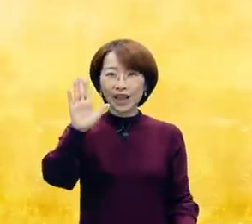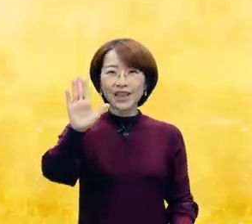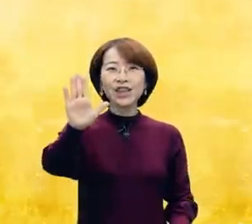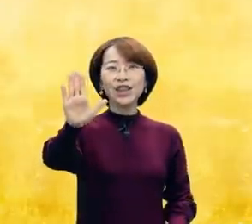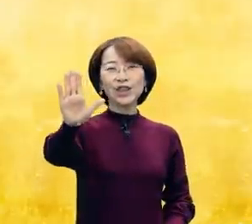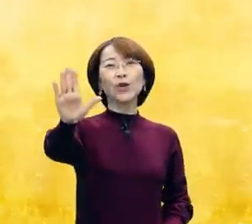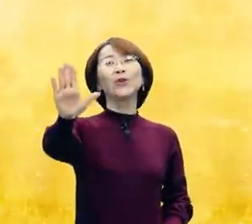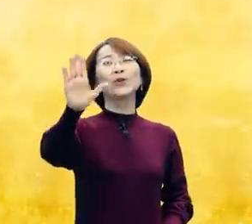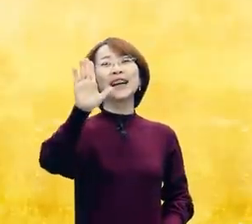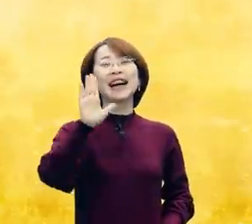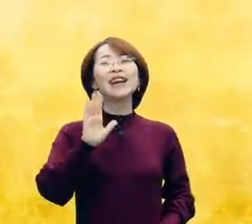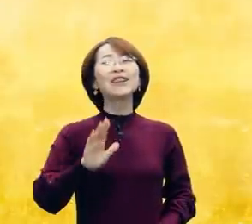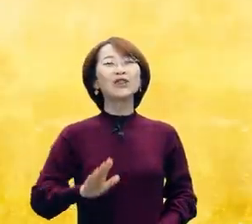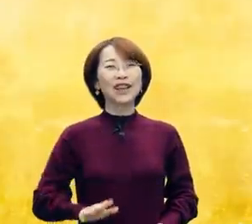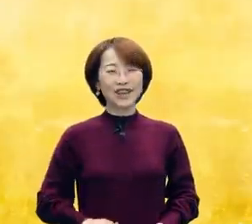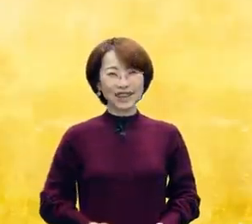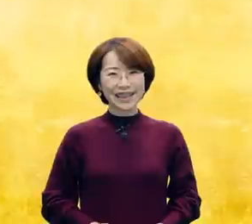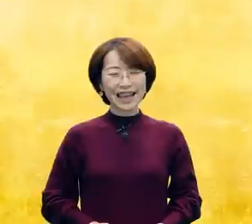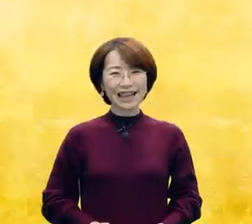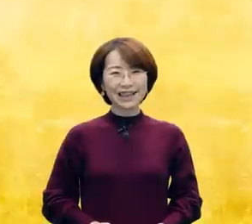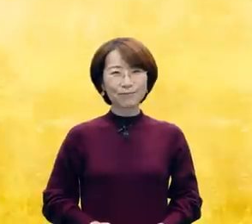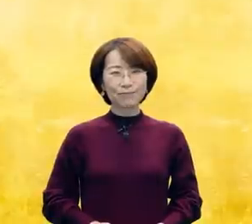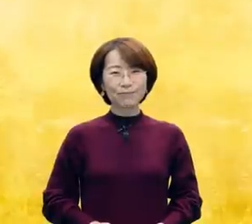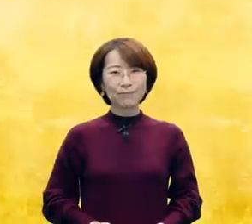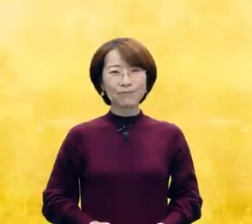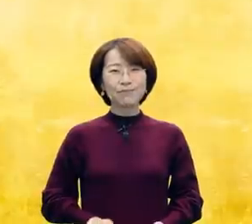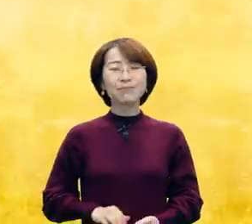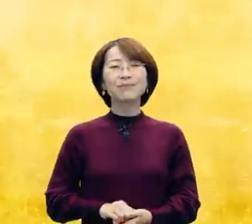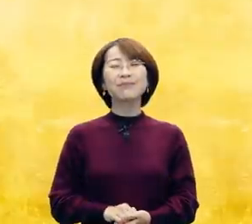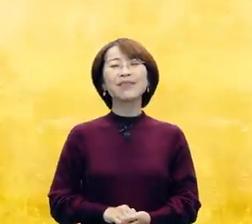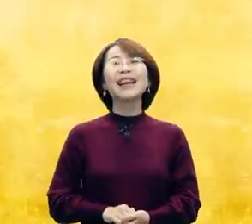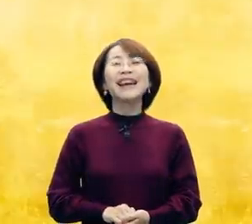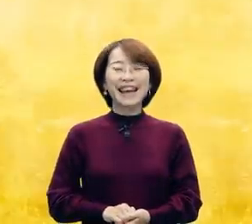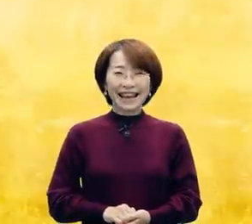복음을 전하는 전도자가 될 것이다.